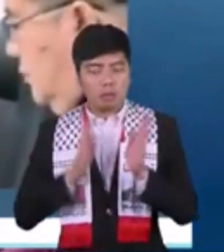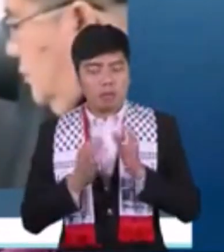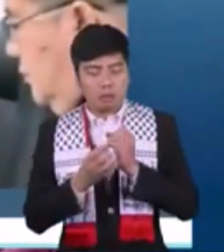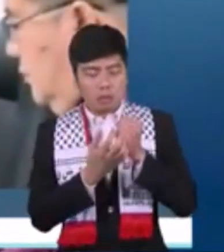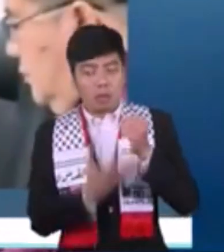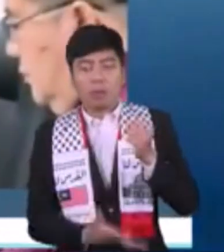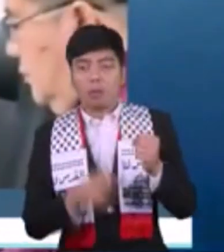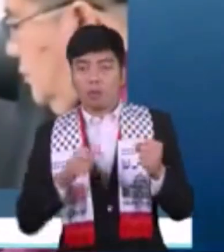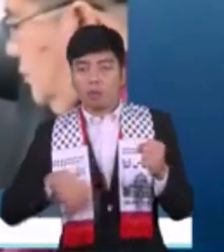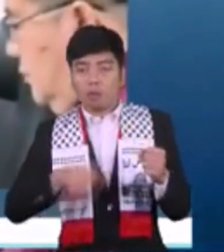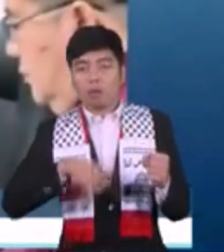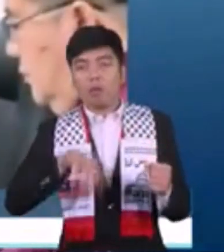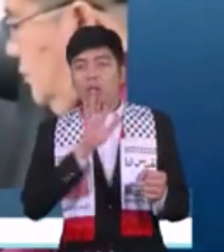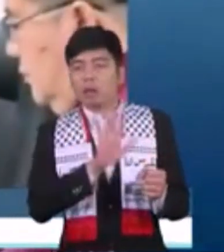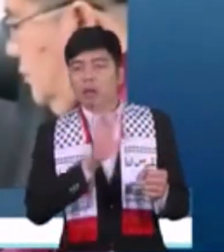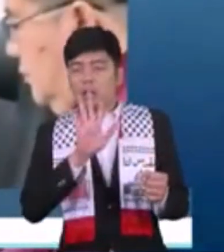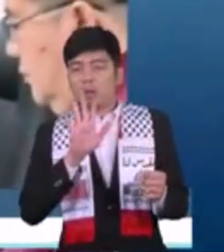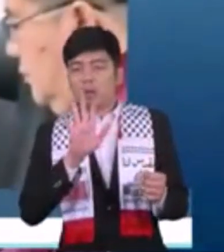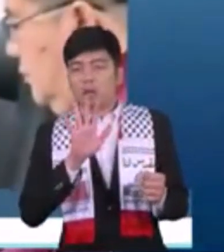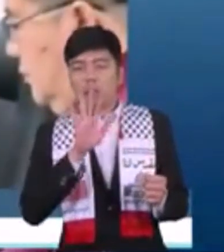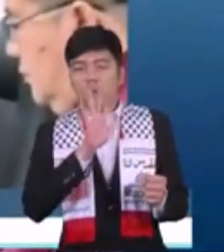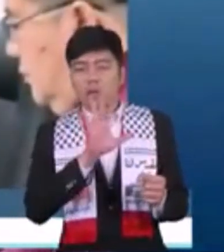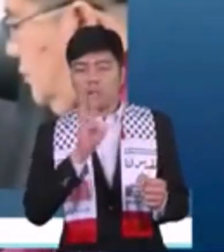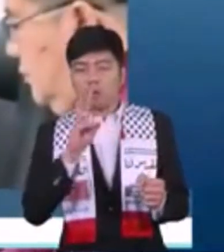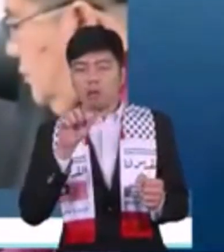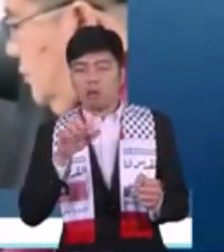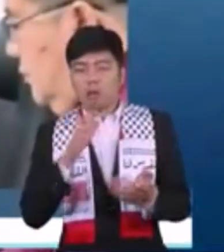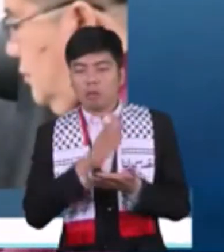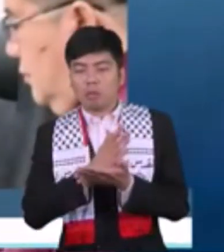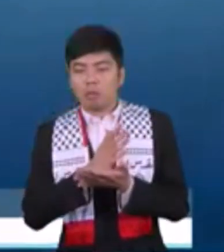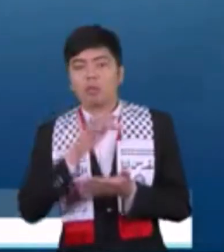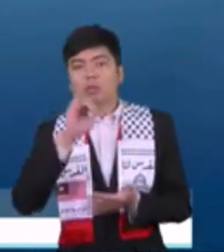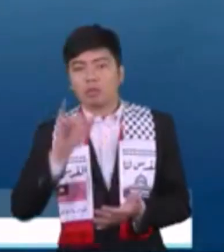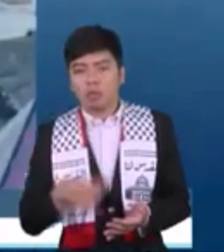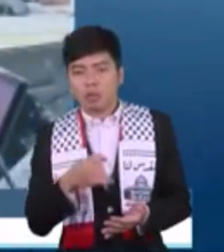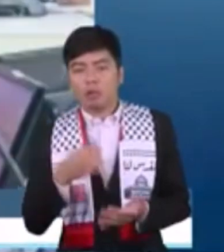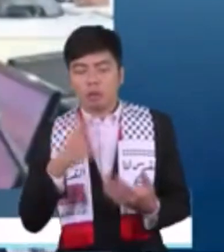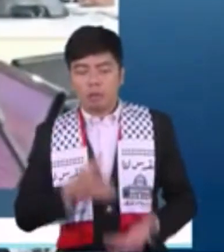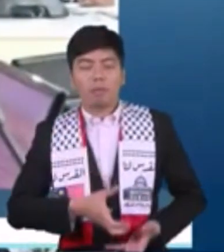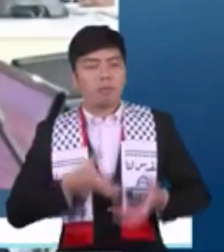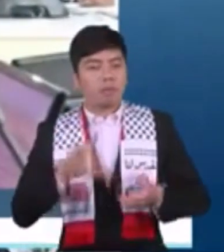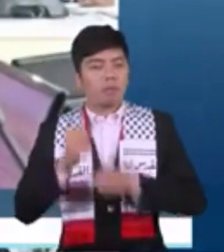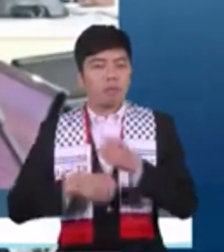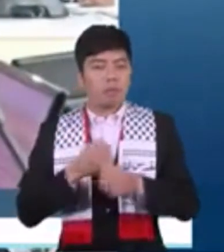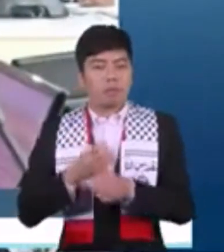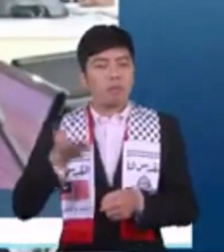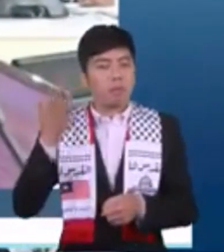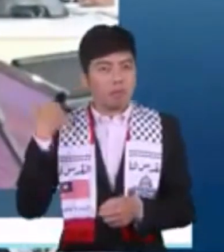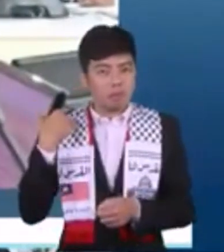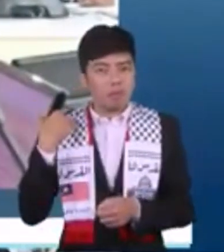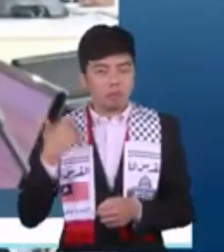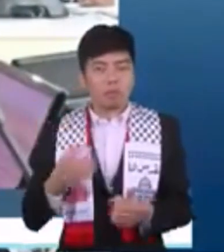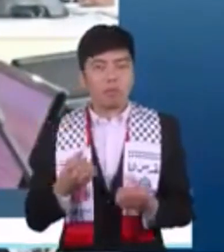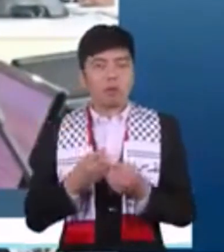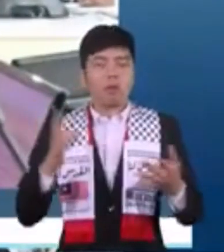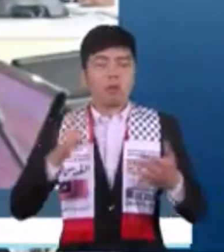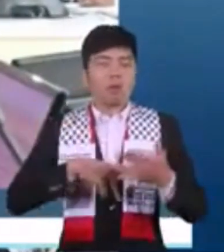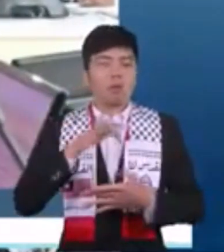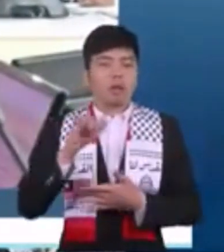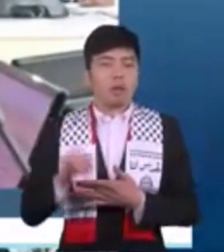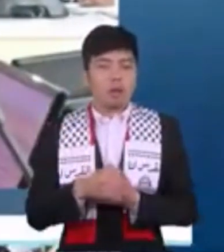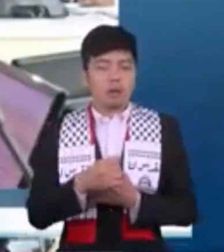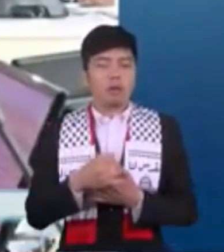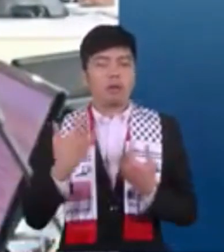sejumlah 55.65 juta berjaya disempurnakan tahun lalu turut diumumkan beberapa projek pembinaan yang telah